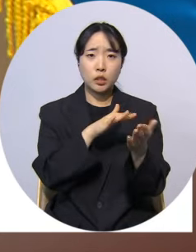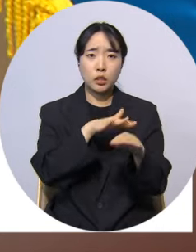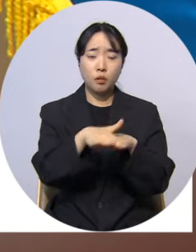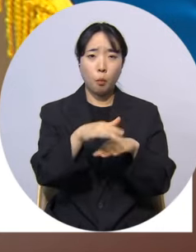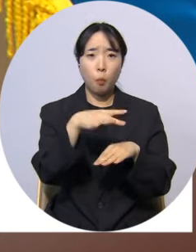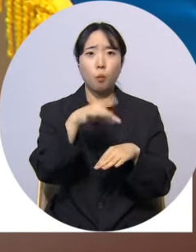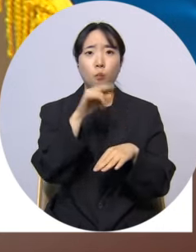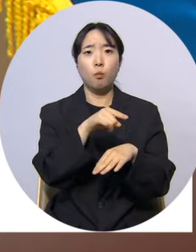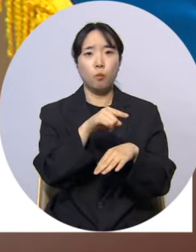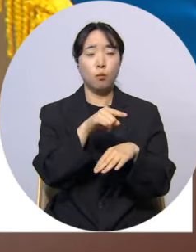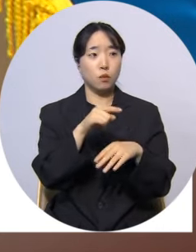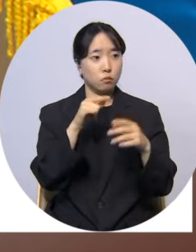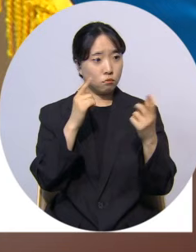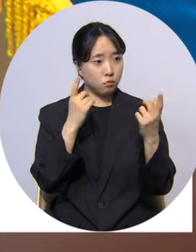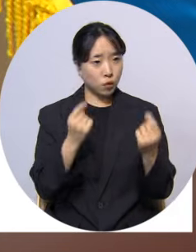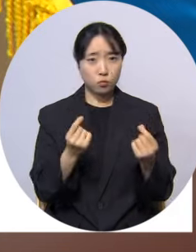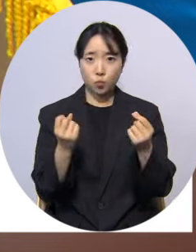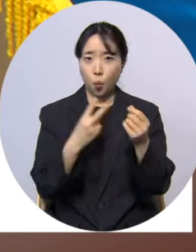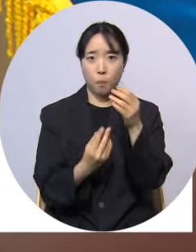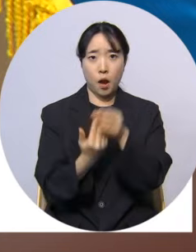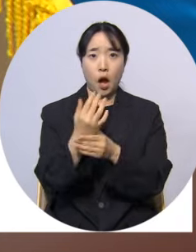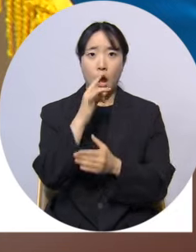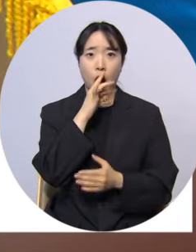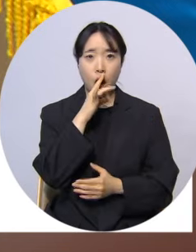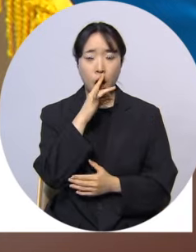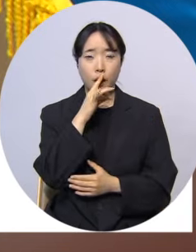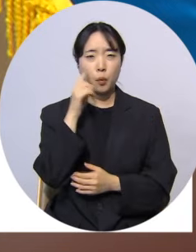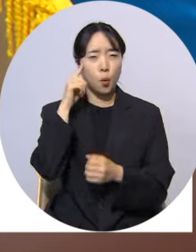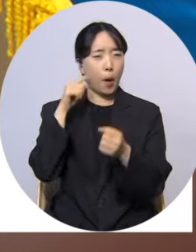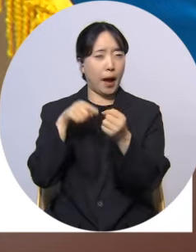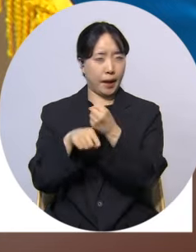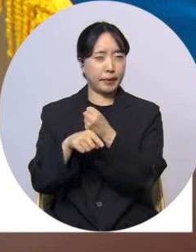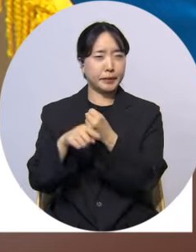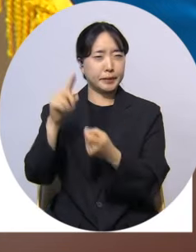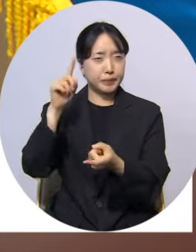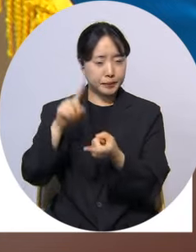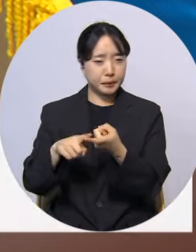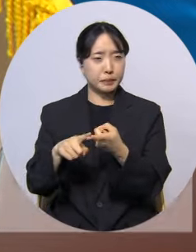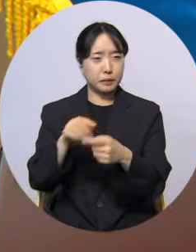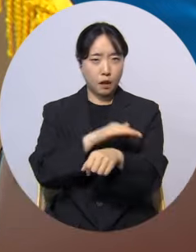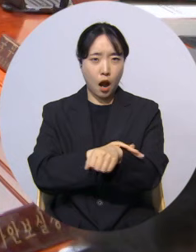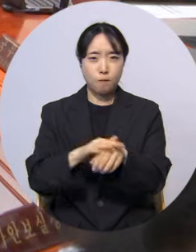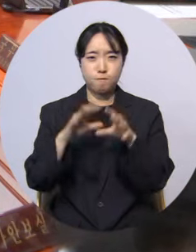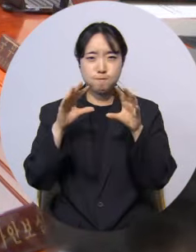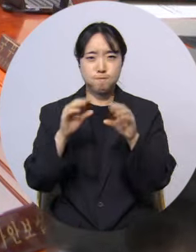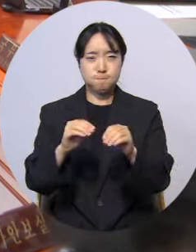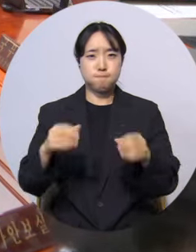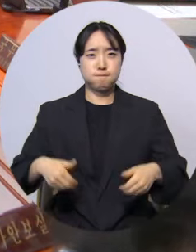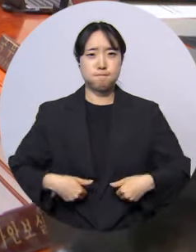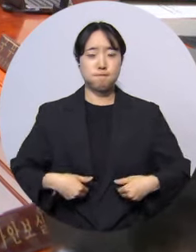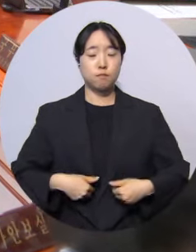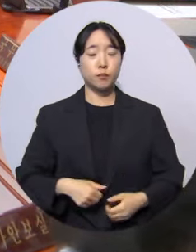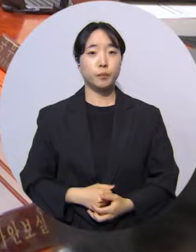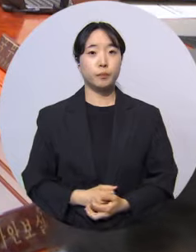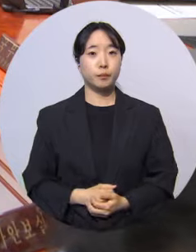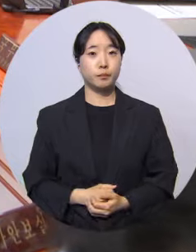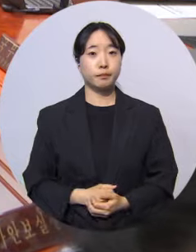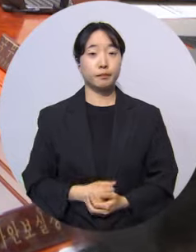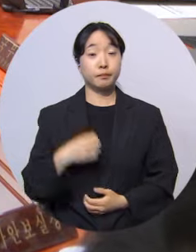철저하게 조사해서 더 과학적인 안전 대책을 수립해야 합니다. 최근